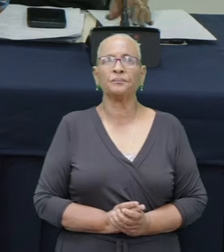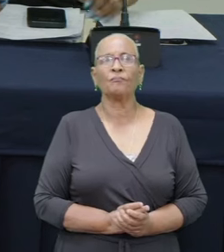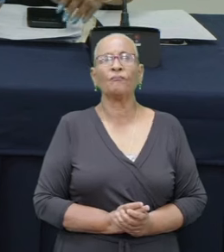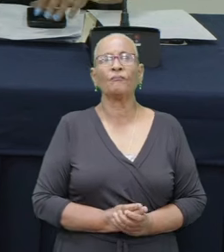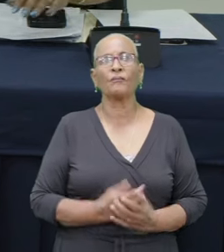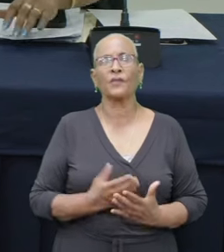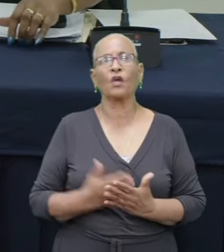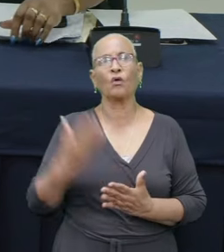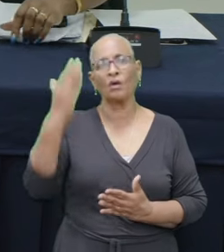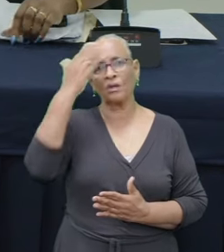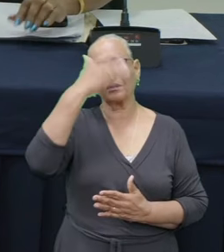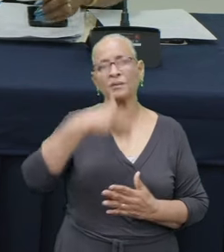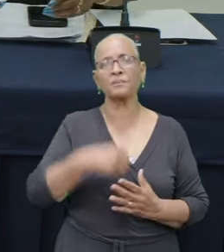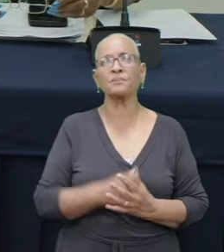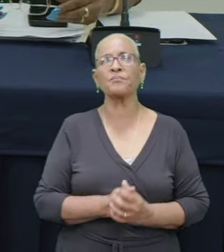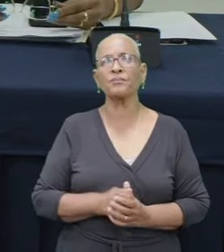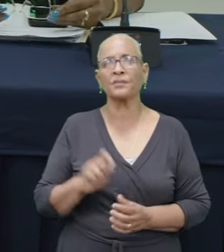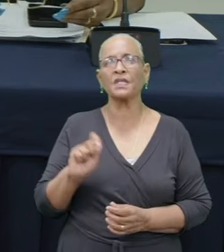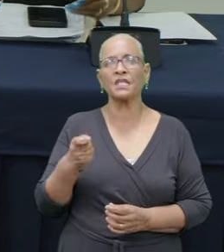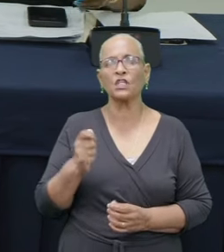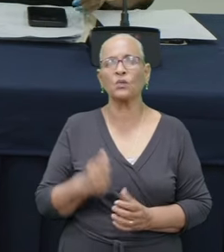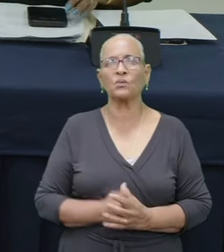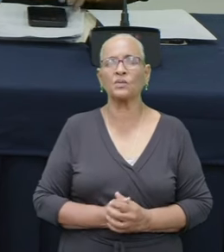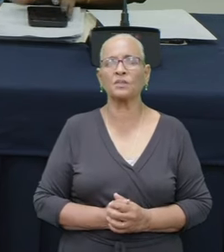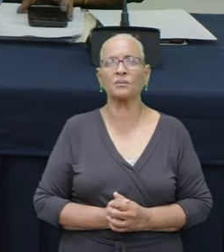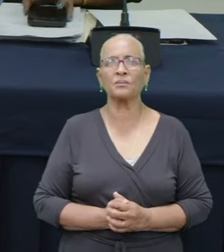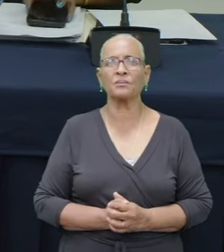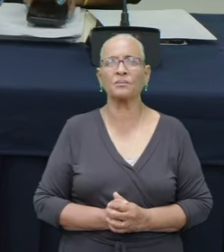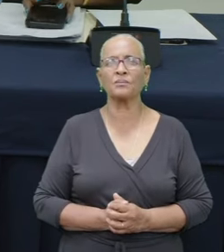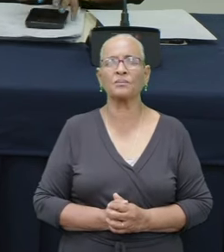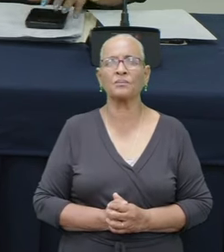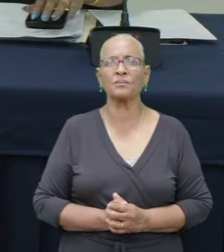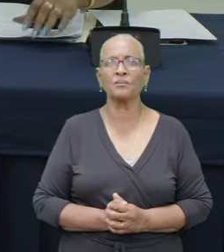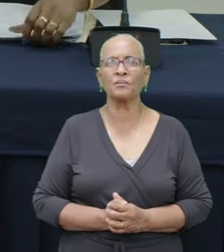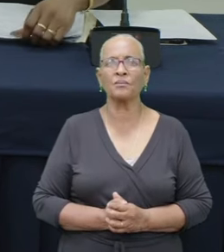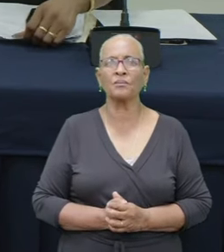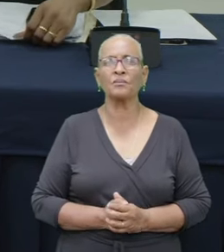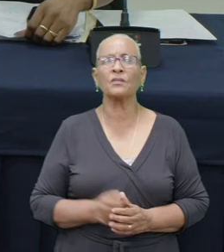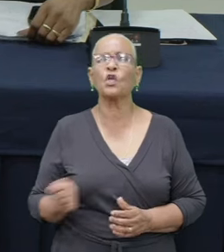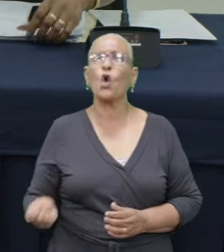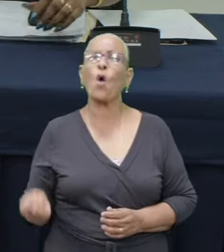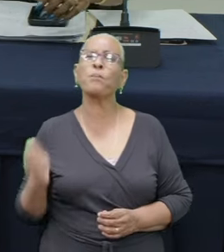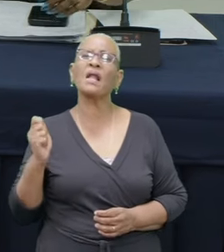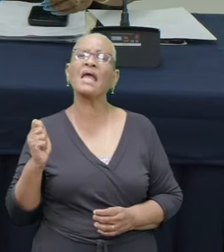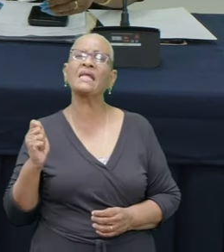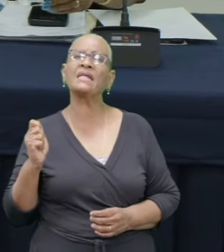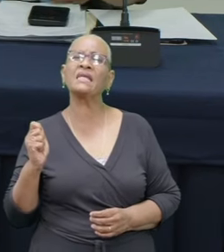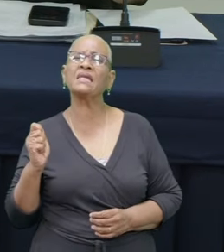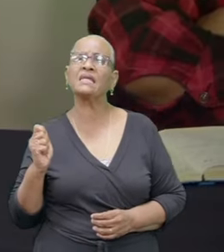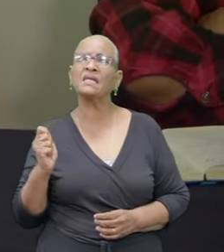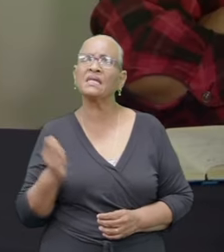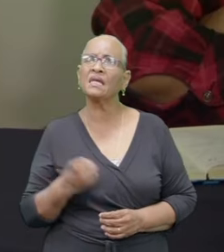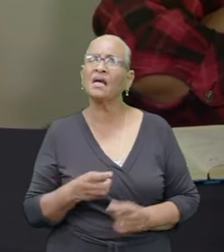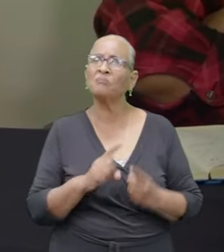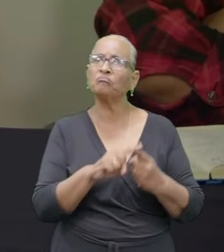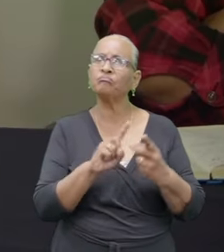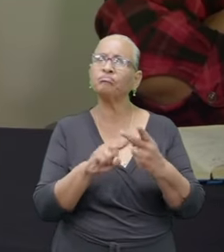Goedenavond, Amanda Palis van Key News. Dan kom ik even terug op het stukje van opleiden. Jullie alle drie hebben dus